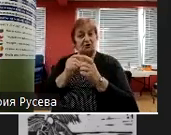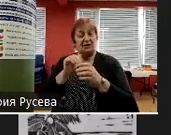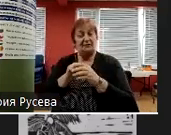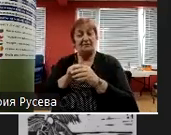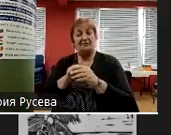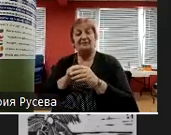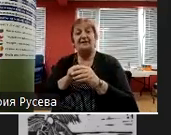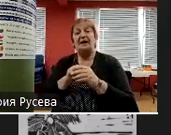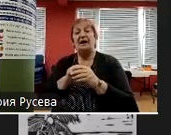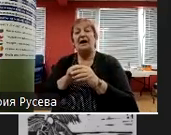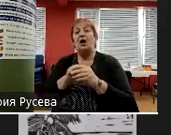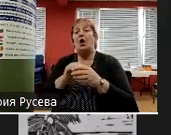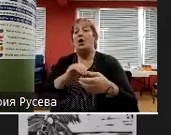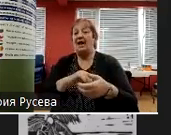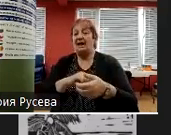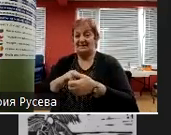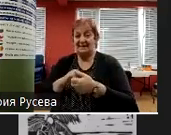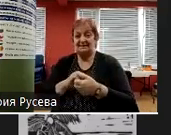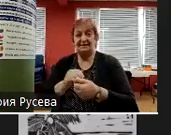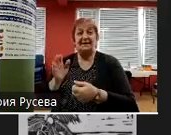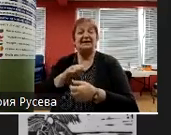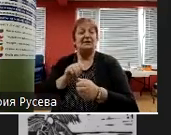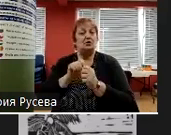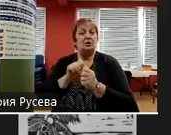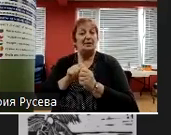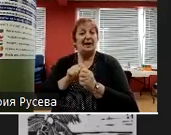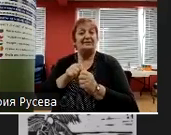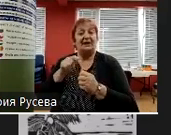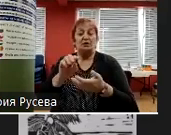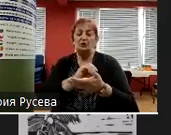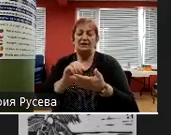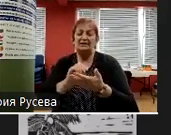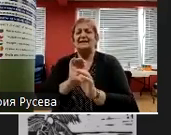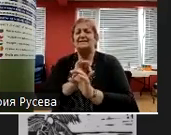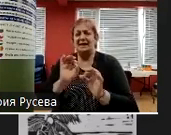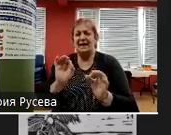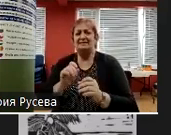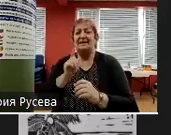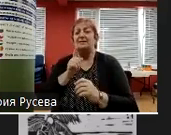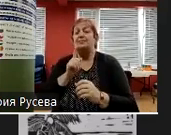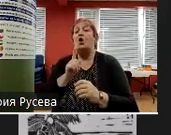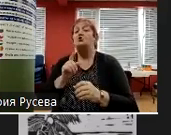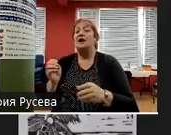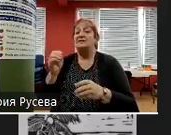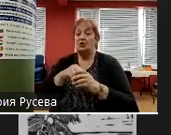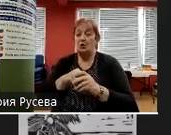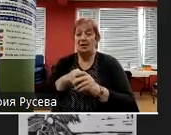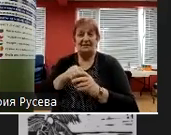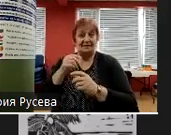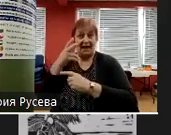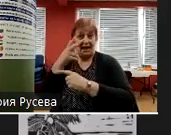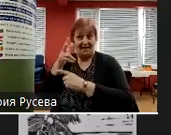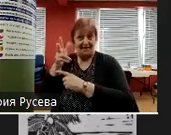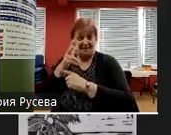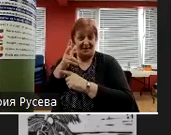на организацията. След си направите текста ясен, може да добавите видео,